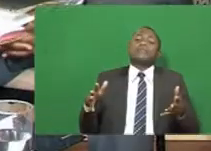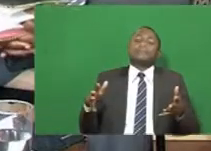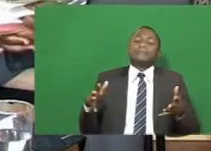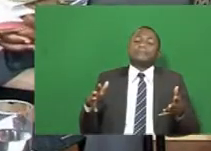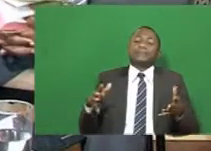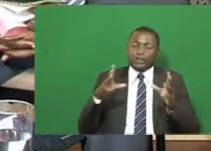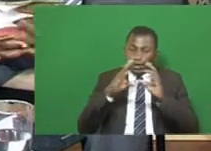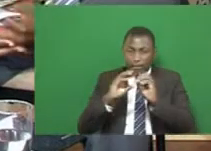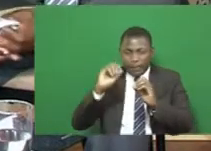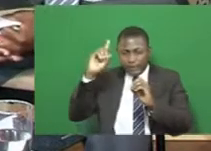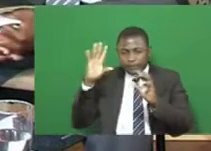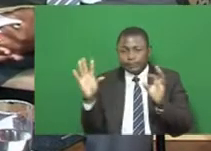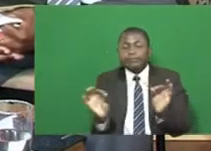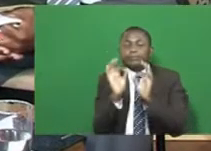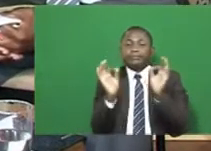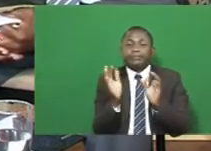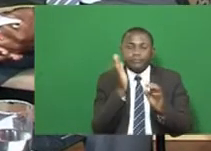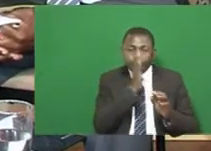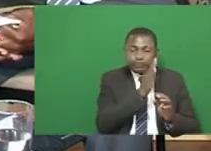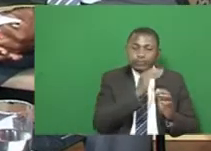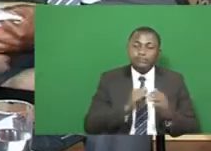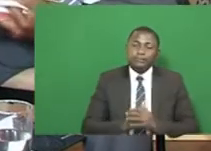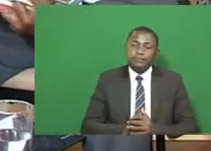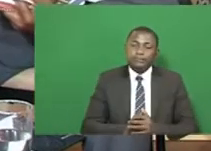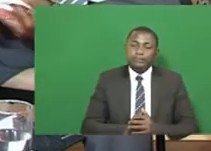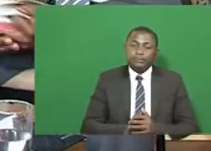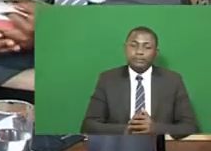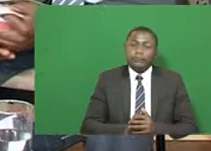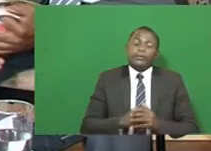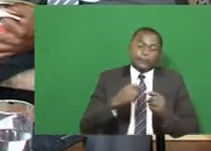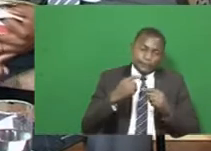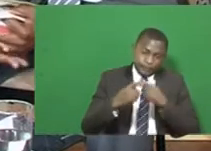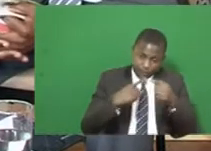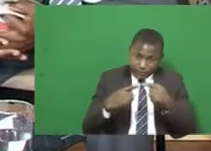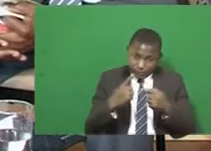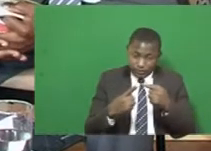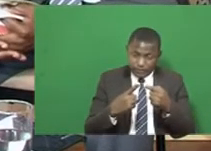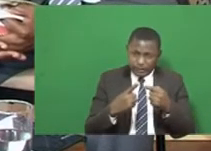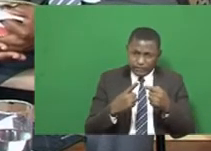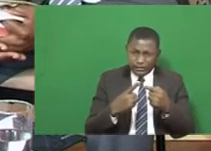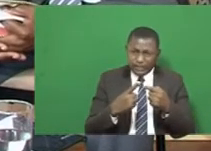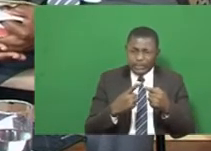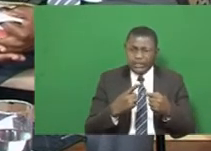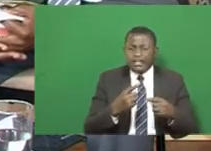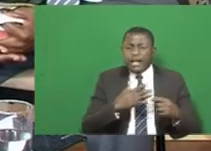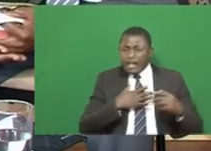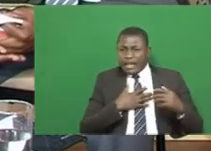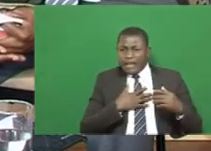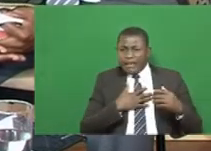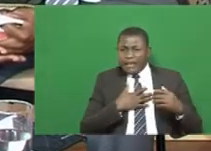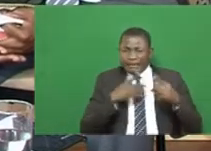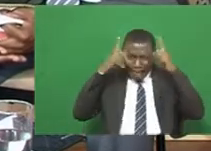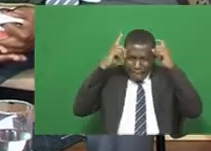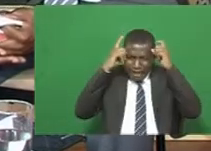Mhm. Dunia zungoroda ku. Ayo. Gatifambe. Gatifambe. Ni kungondroe sana ana kutikana. Ha kutambira